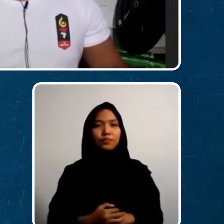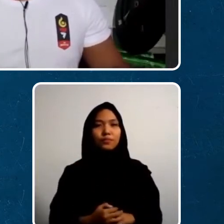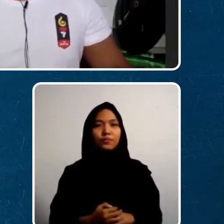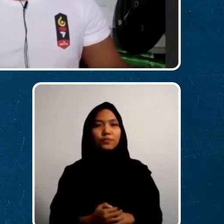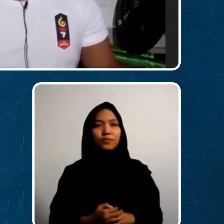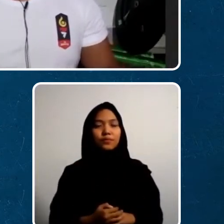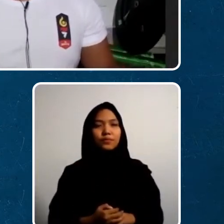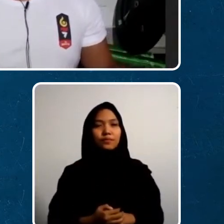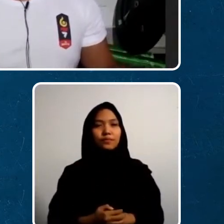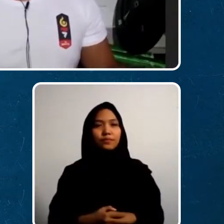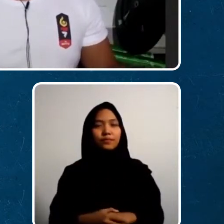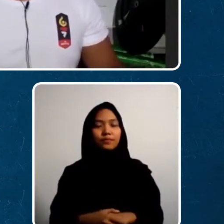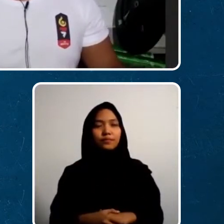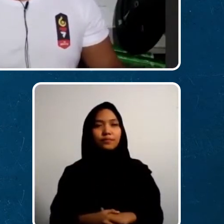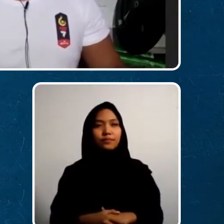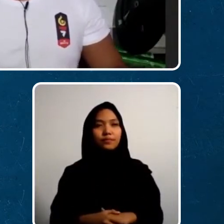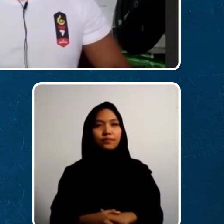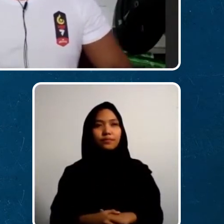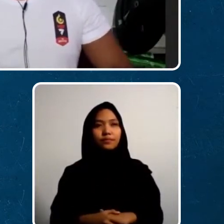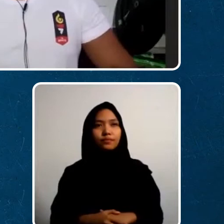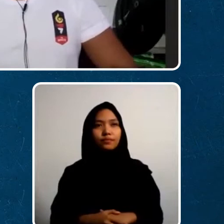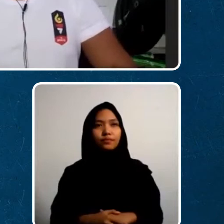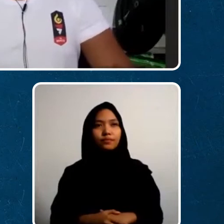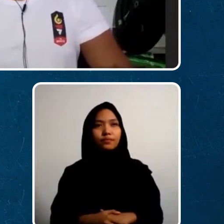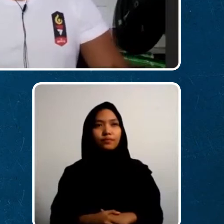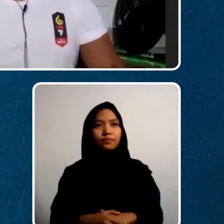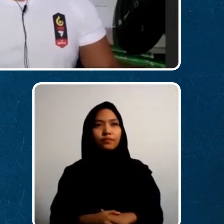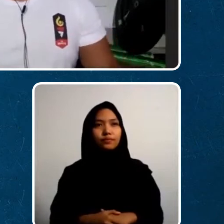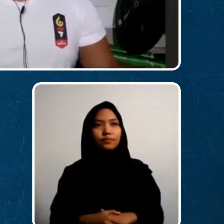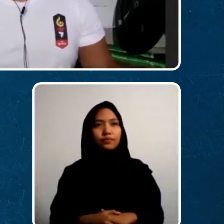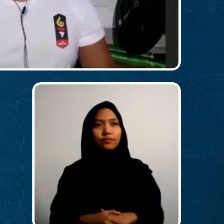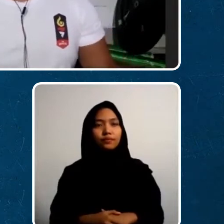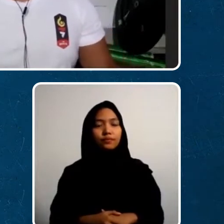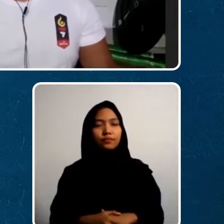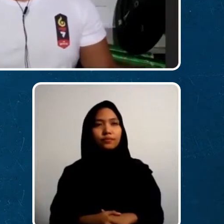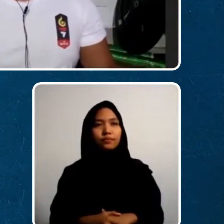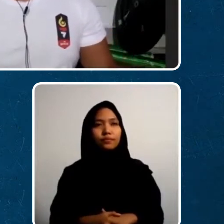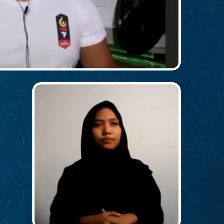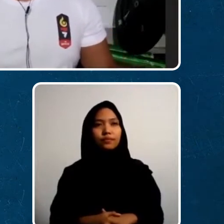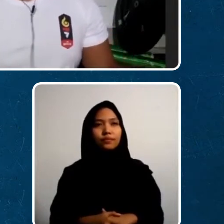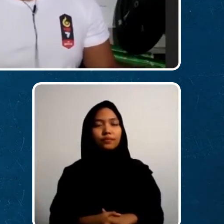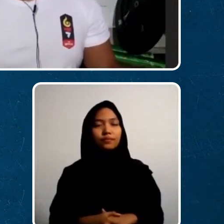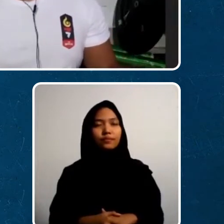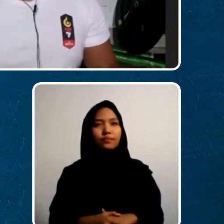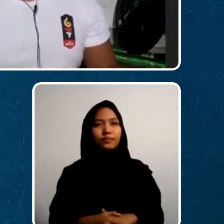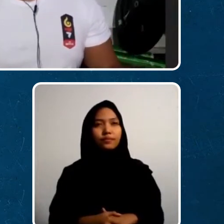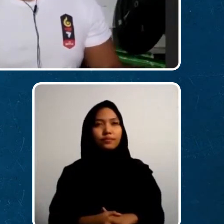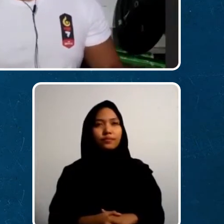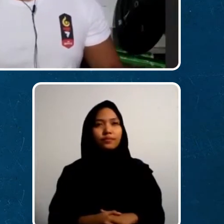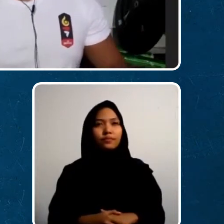isu-isu aksesibilitas untuk teman-teman dari difabel, khususnya yang tunanetra. Ya, terima kasih.